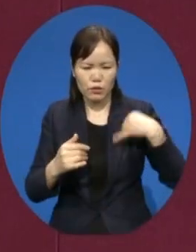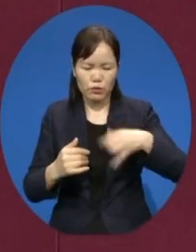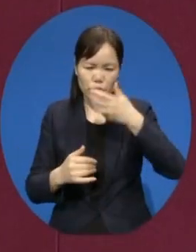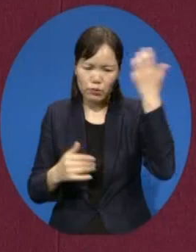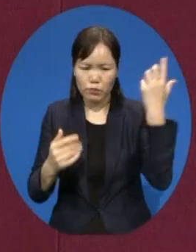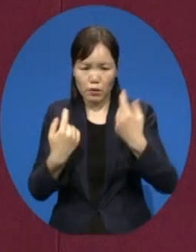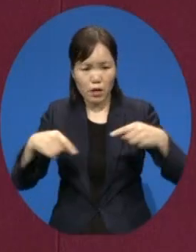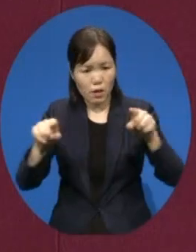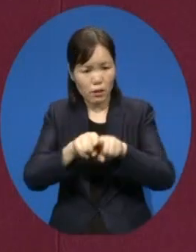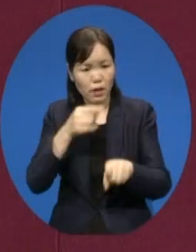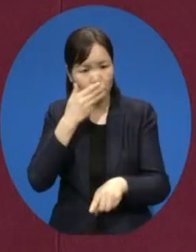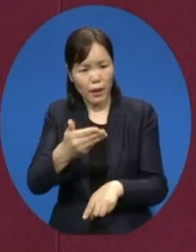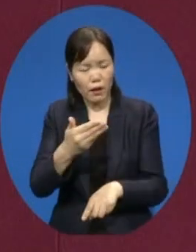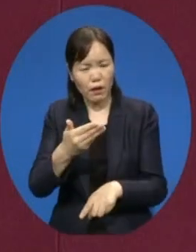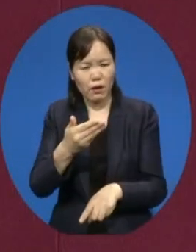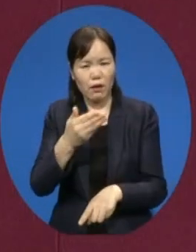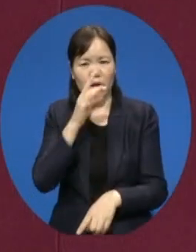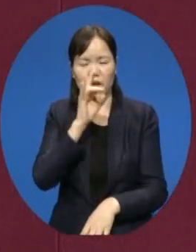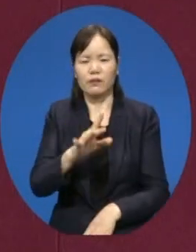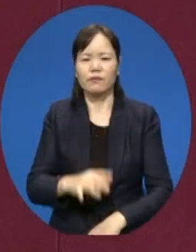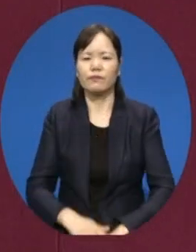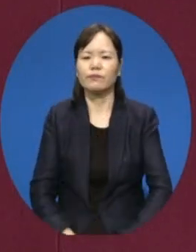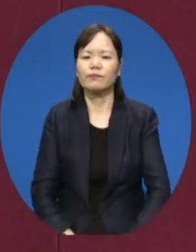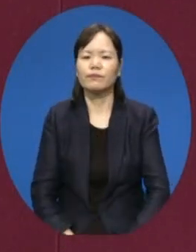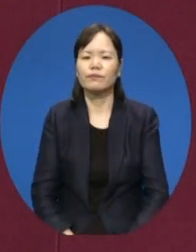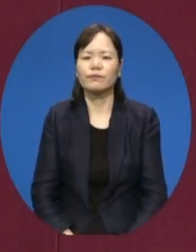함께할 수가 있는 겁니까?